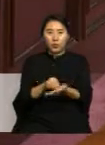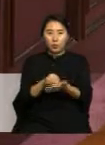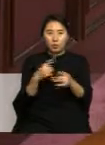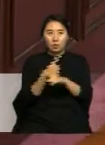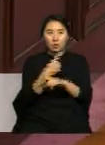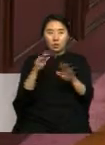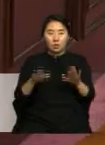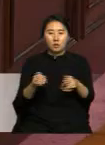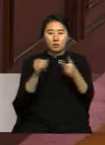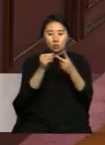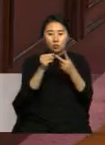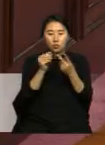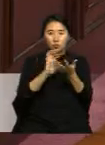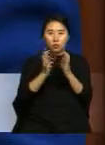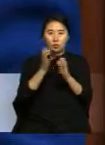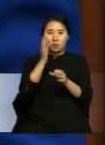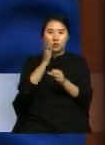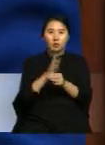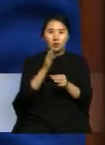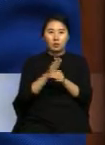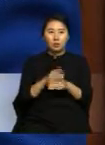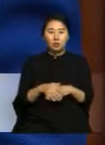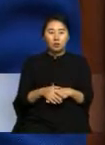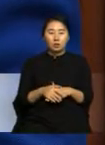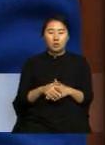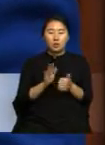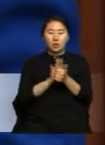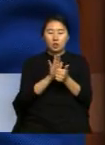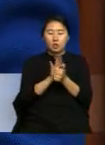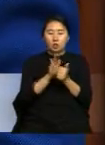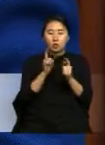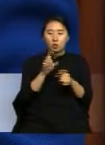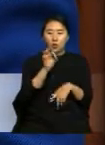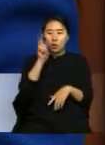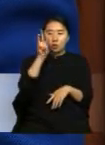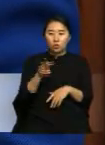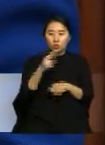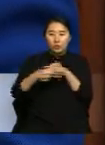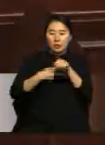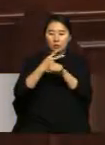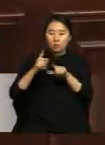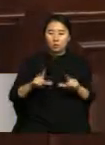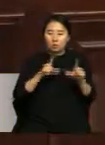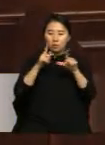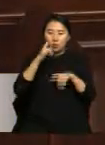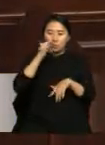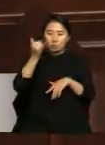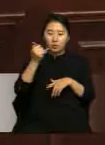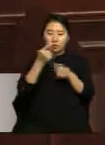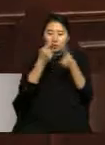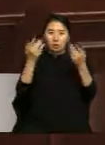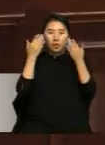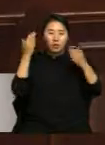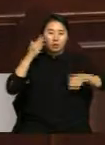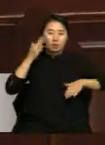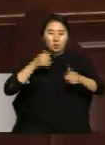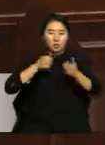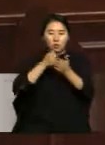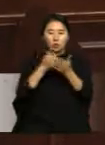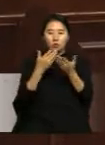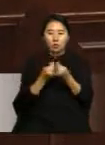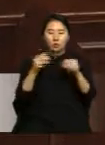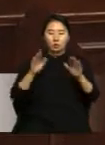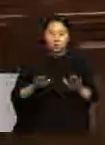현재 두 가지 않을 논의 논의 중입니다 지원 대상을 여주 씨의 2년 이상 거주한 부모를 둔 대학생으로 정할 경우